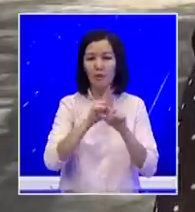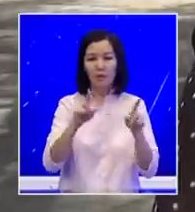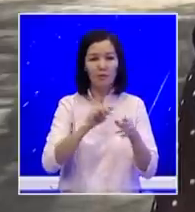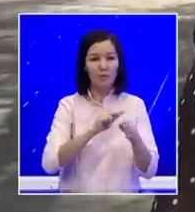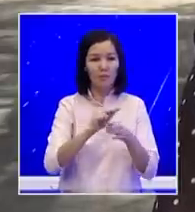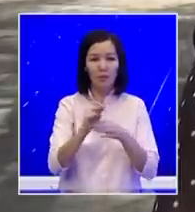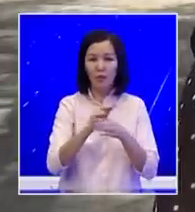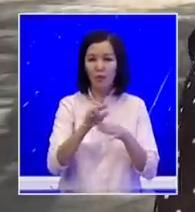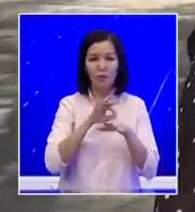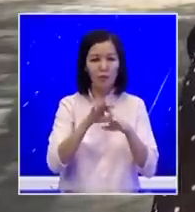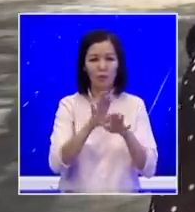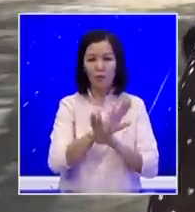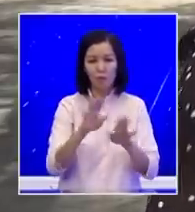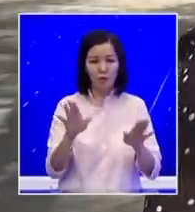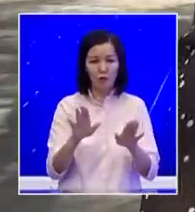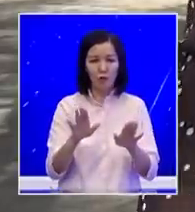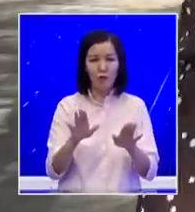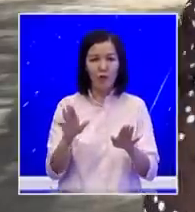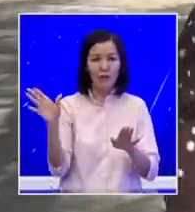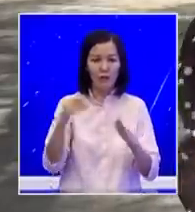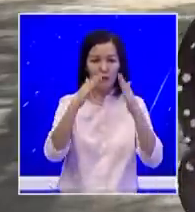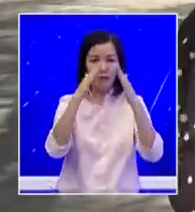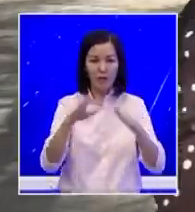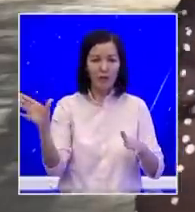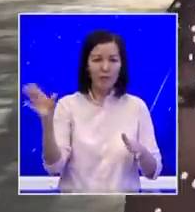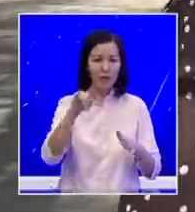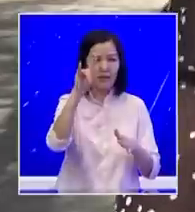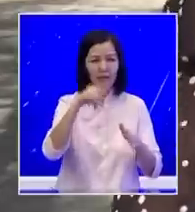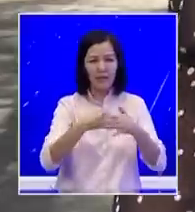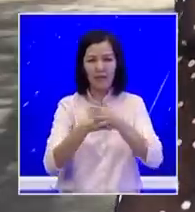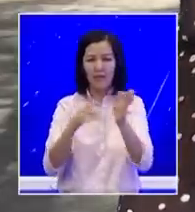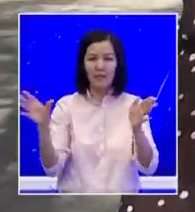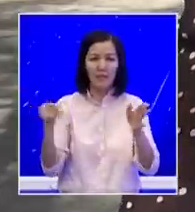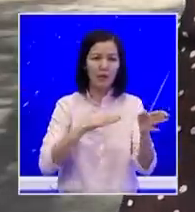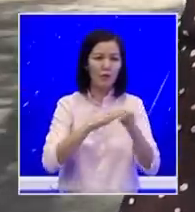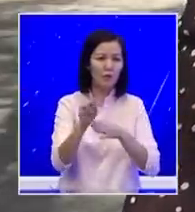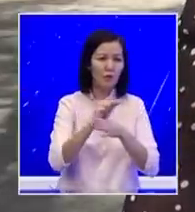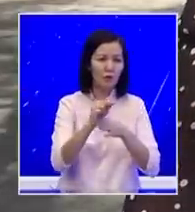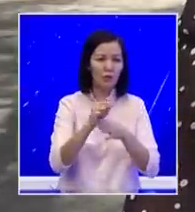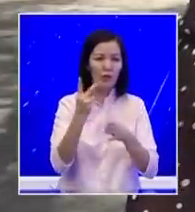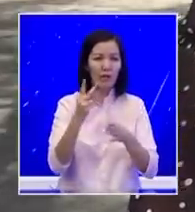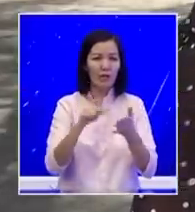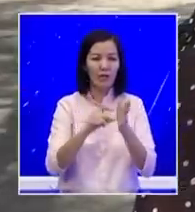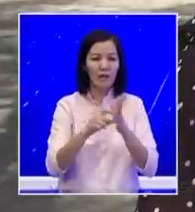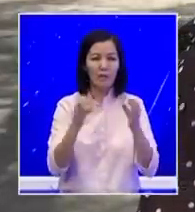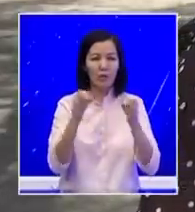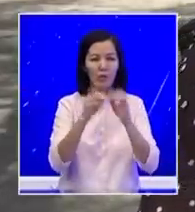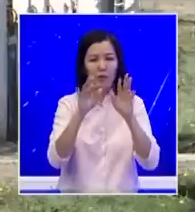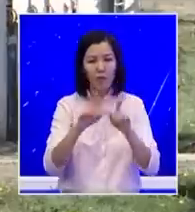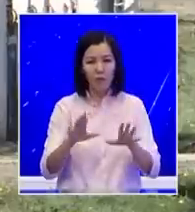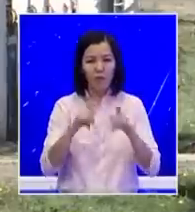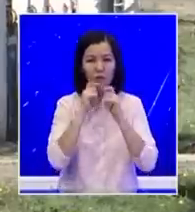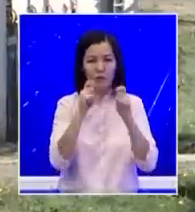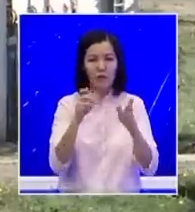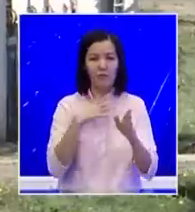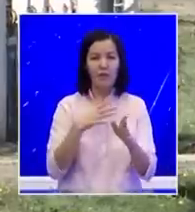көрмеген. Ол кісі келіп, бүкіл шатырын ауыстырып беріп, бүкіл терезелерін ауыстырып беріп, екі кабинет, 10 компьютер айта берсең көп.